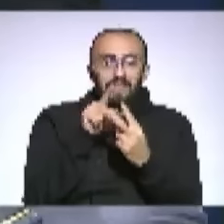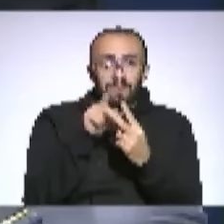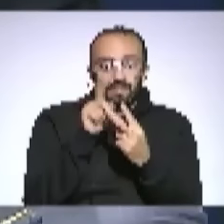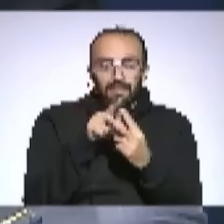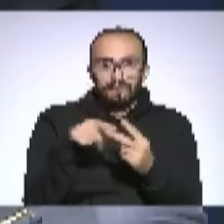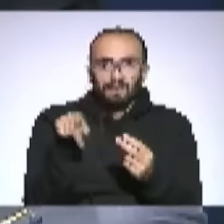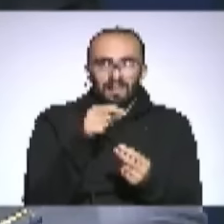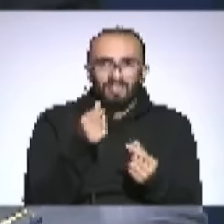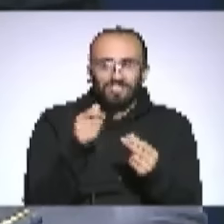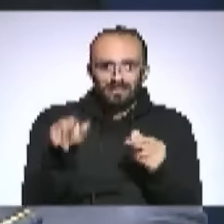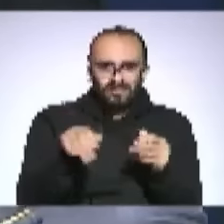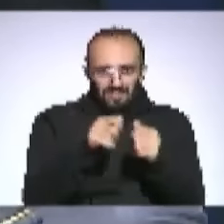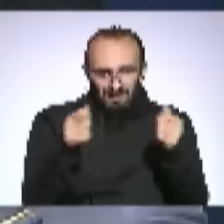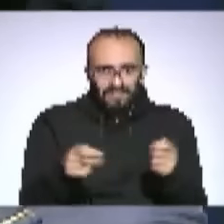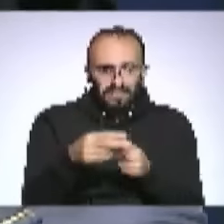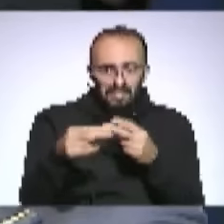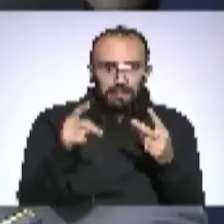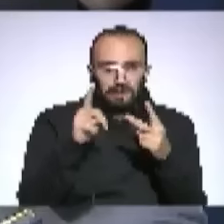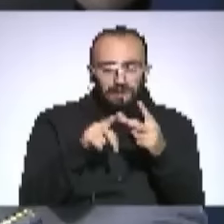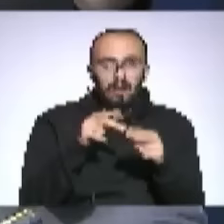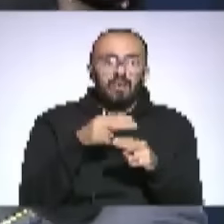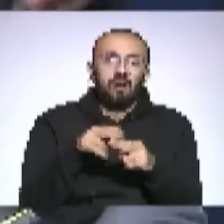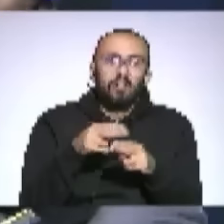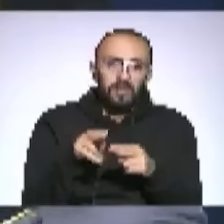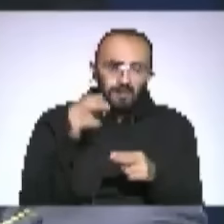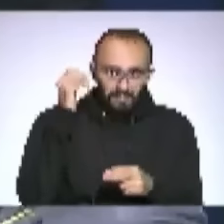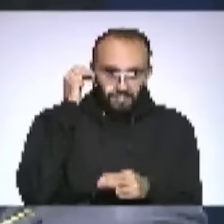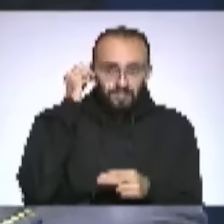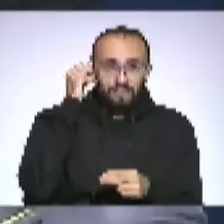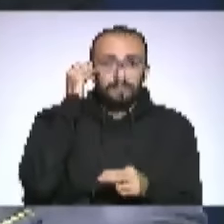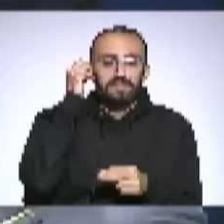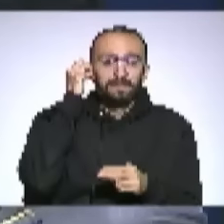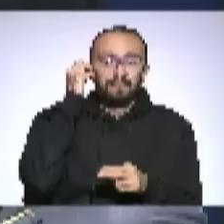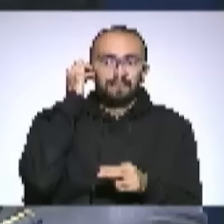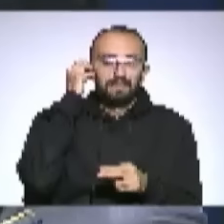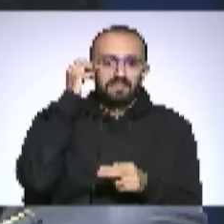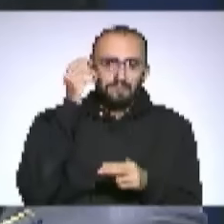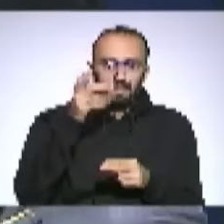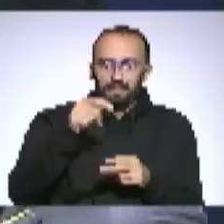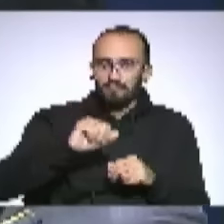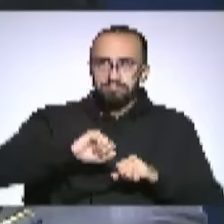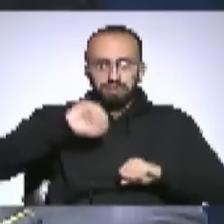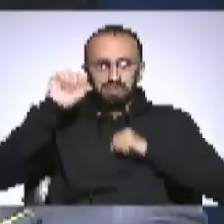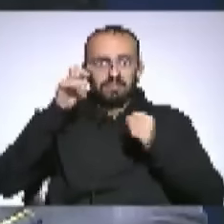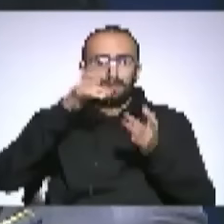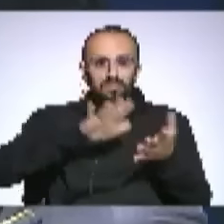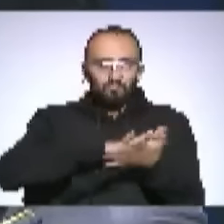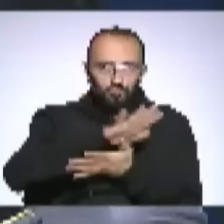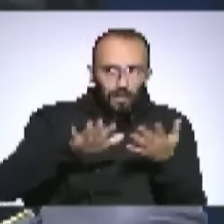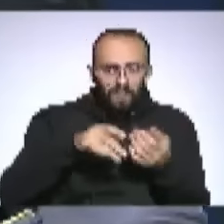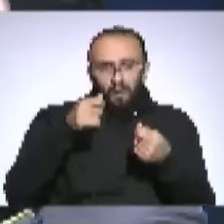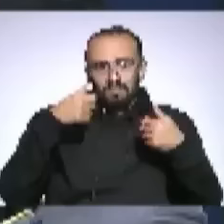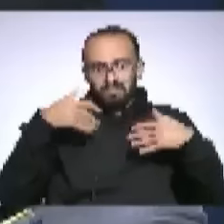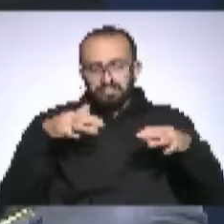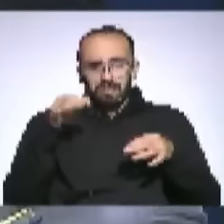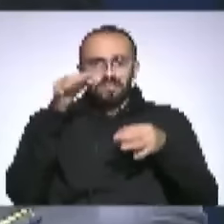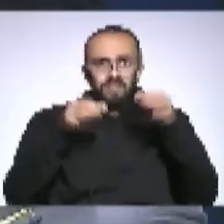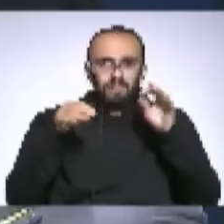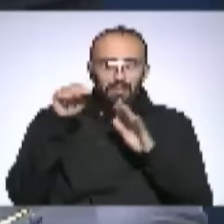خامات صح والامر الثاني اجور الخامات بسبب مشاكل الاستيراد ومشكله العمله والظروف